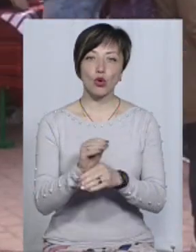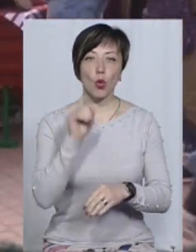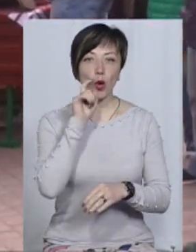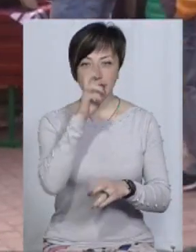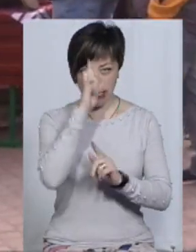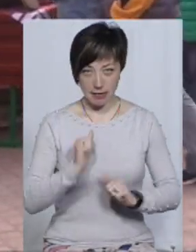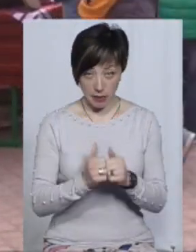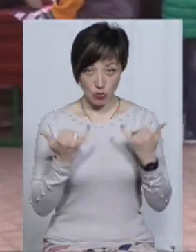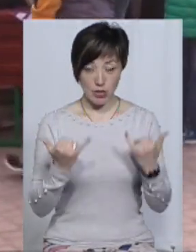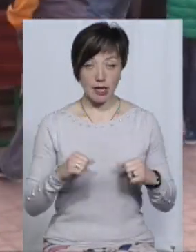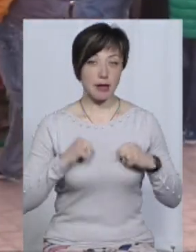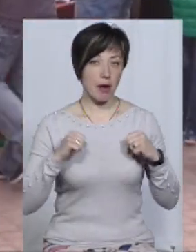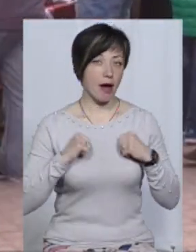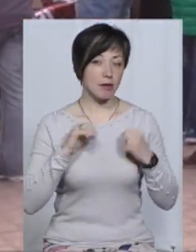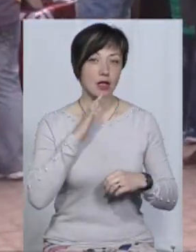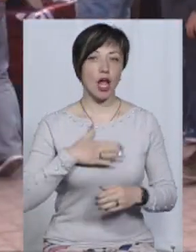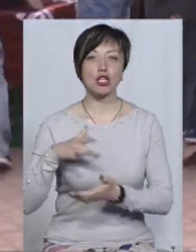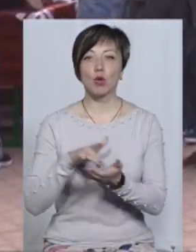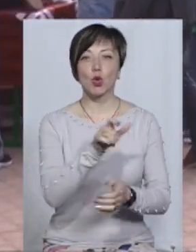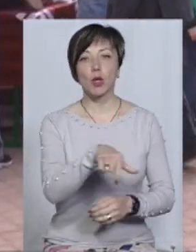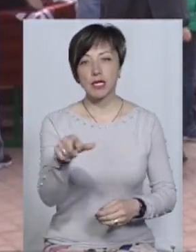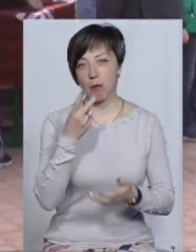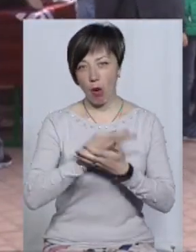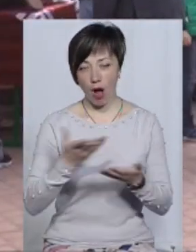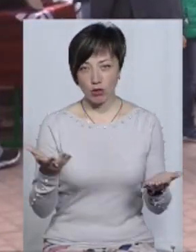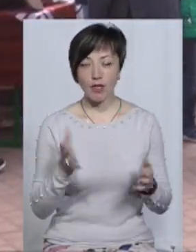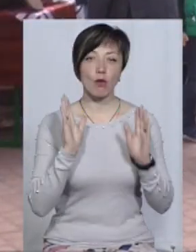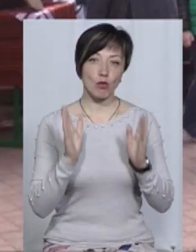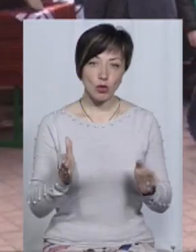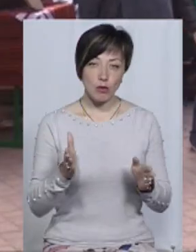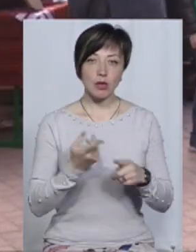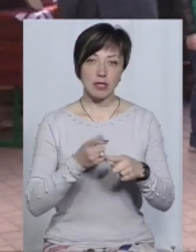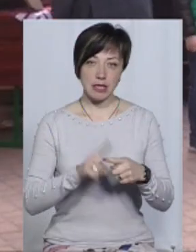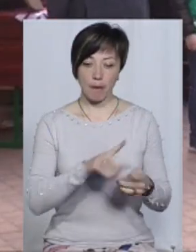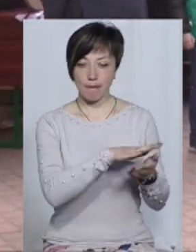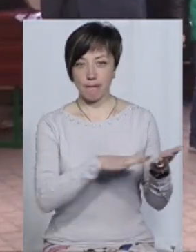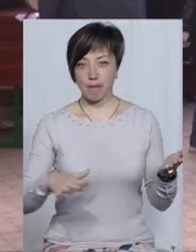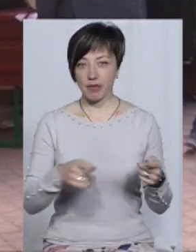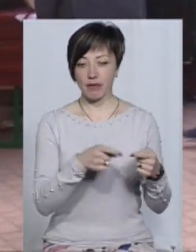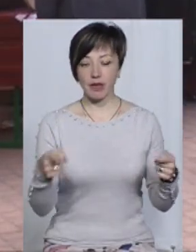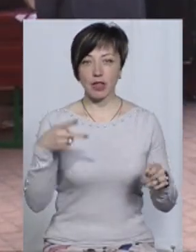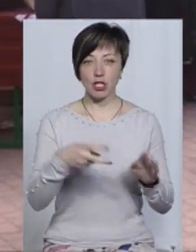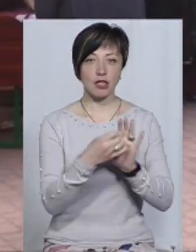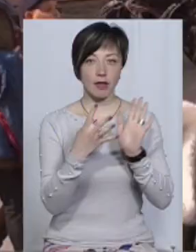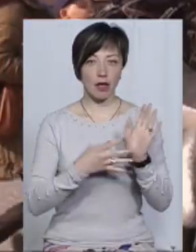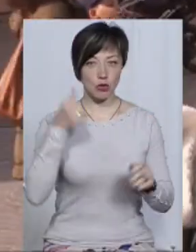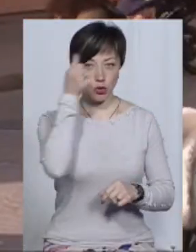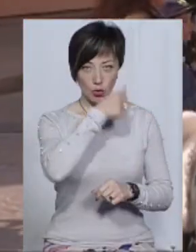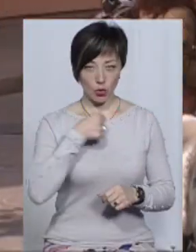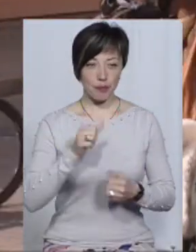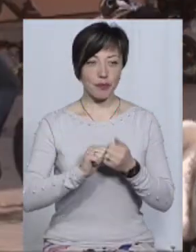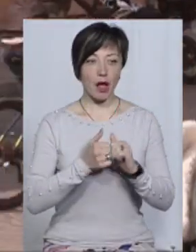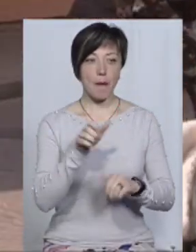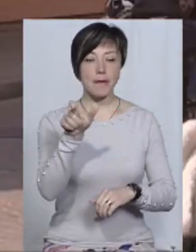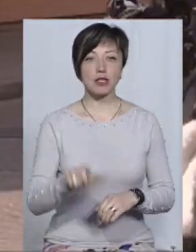і що ми зараз намагаємося нашим туристам показувати і будемо демонструвати це протягом 2019 року.